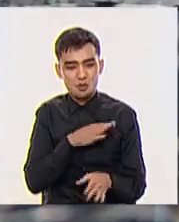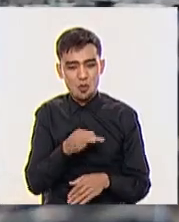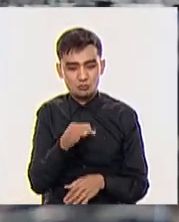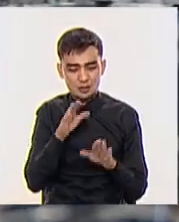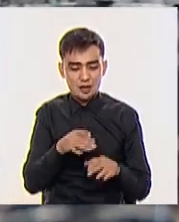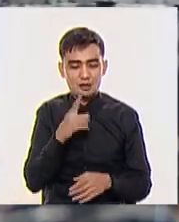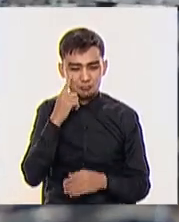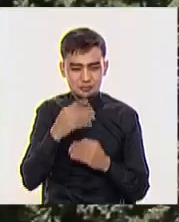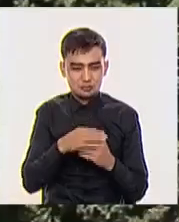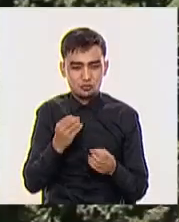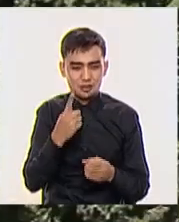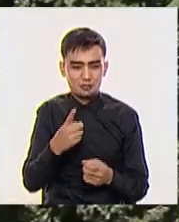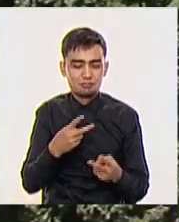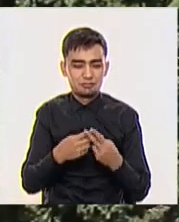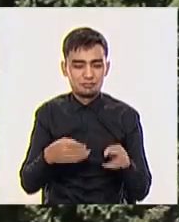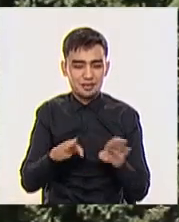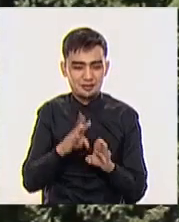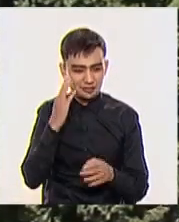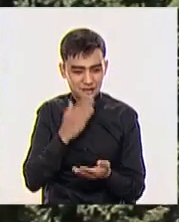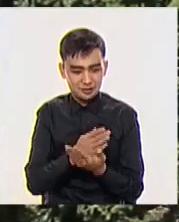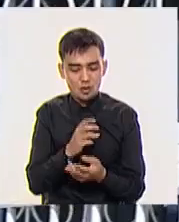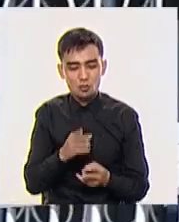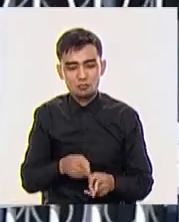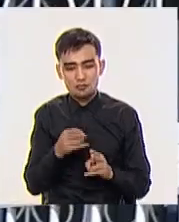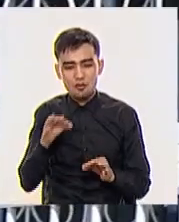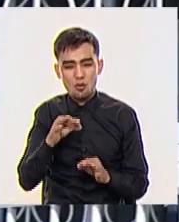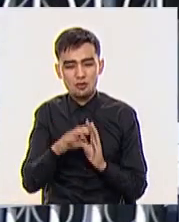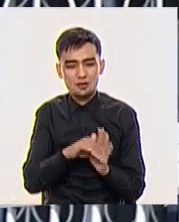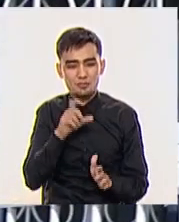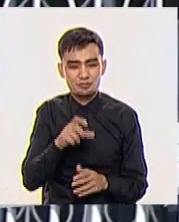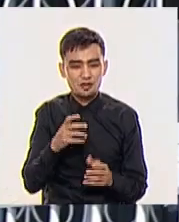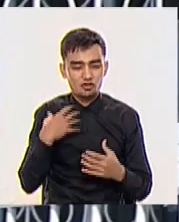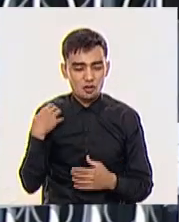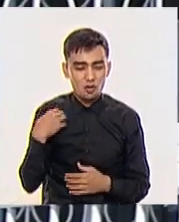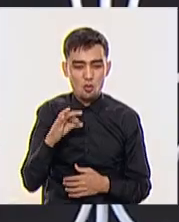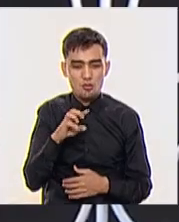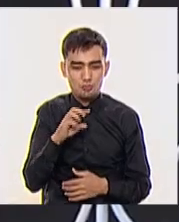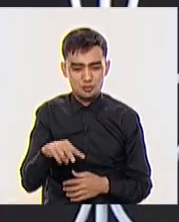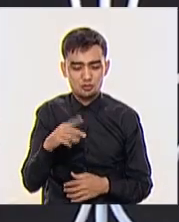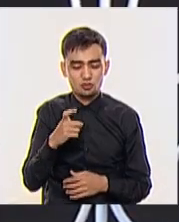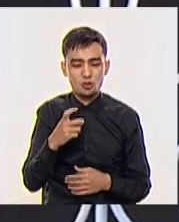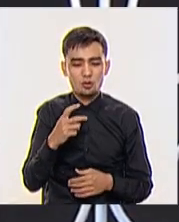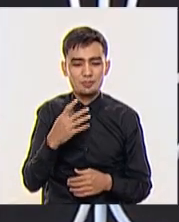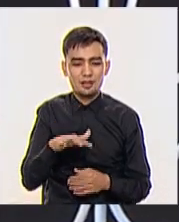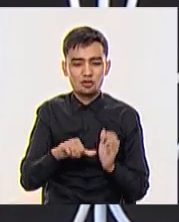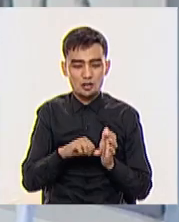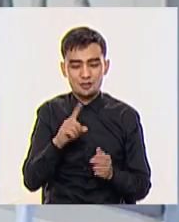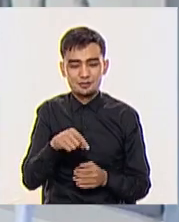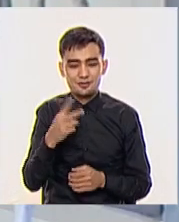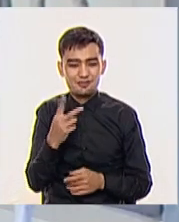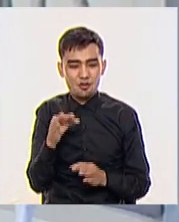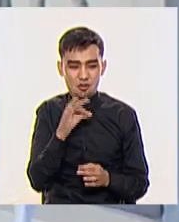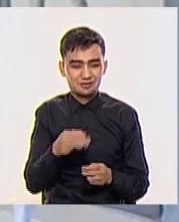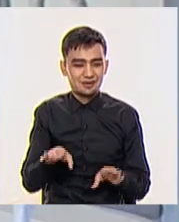бирөөнү жабуу көздөлгөн экен. Бирок кылмыштык аткаруу жүйөсү департаменти башчылыгы Обер 156 дроп 2 түзөтүү мекемеси жабылады